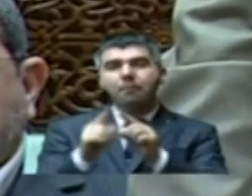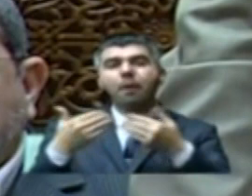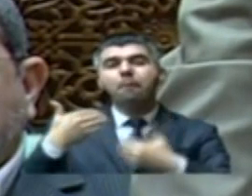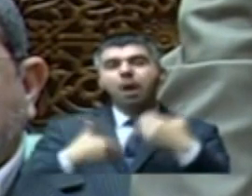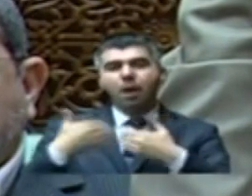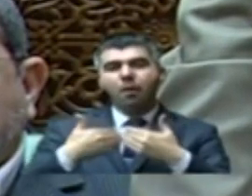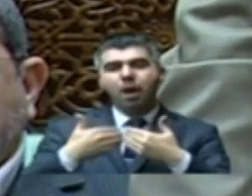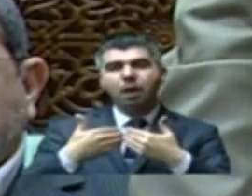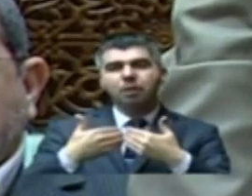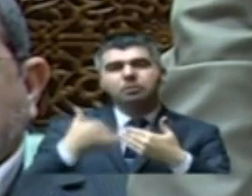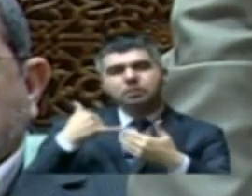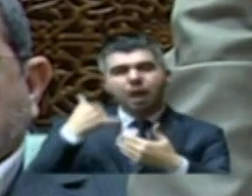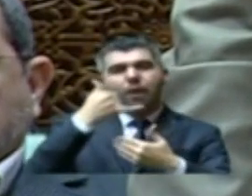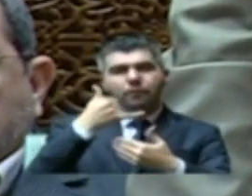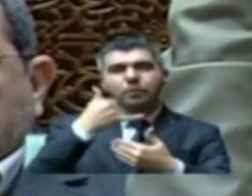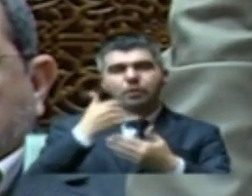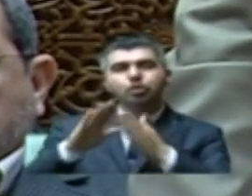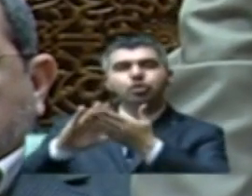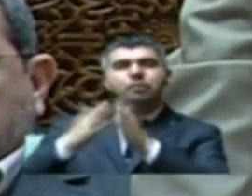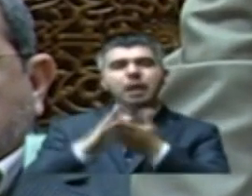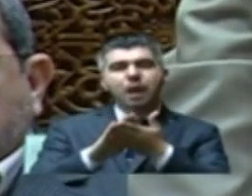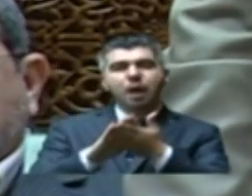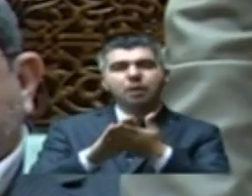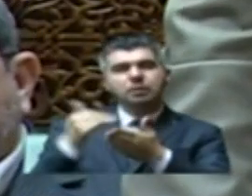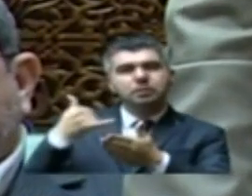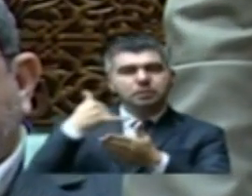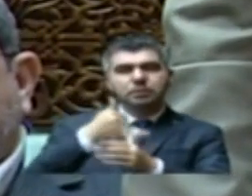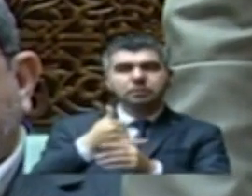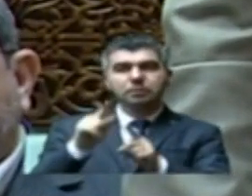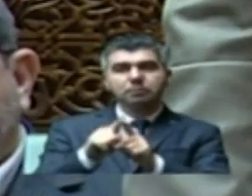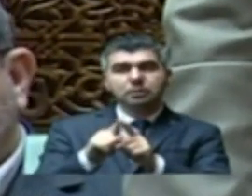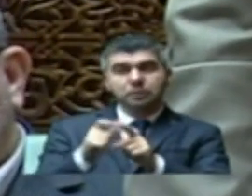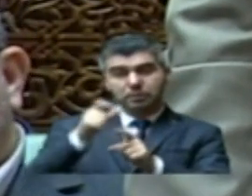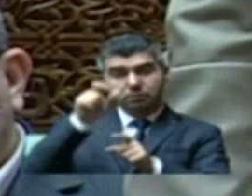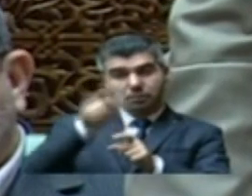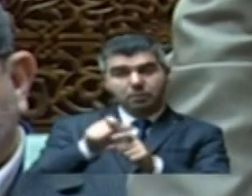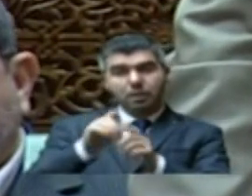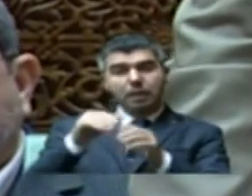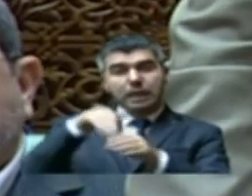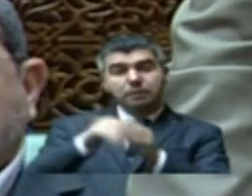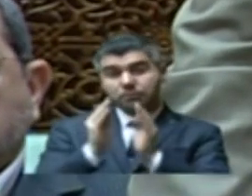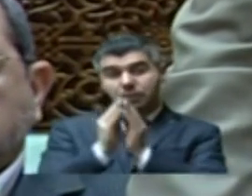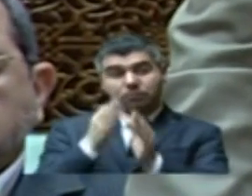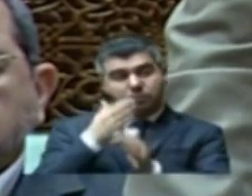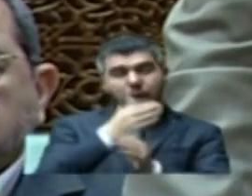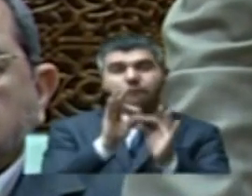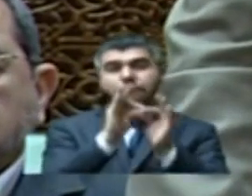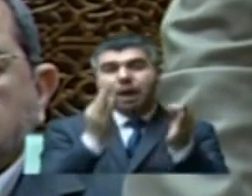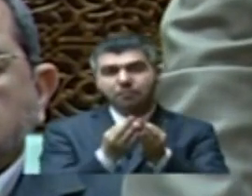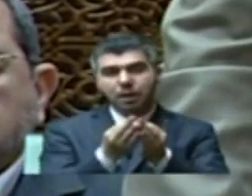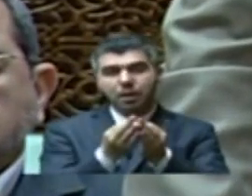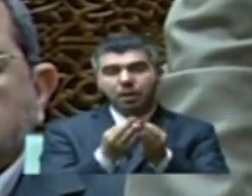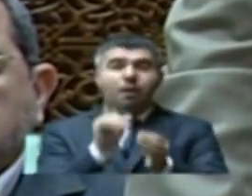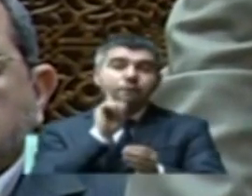وضعية إعاقة في إطار جمعية عمل اجتماعي، وقمنا بزيارة تلك الأسرة، فوجدنا امرأة